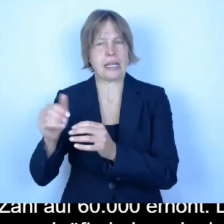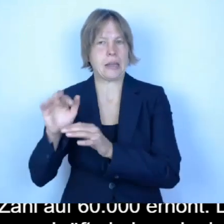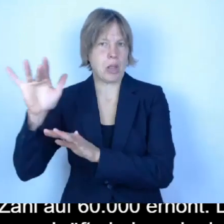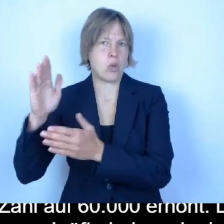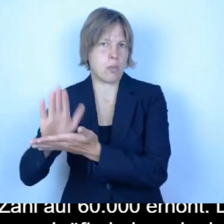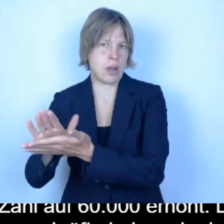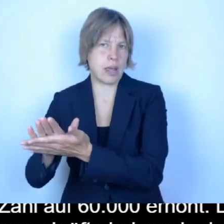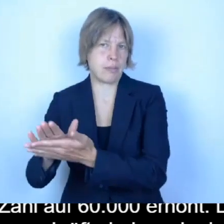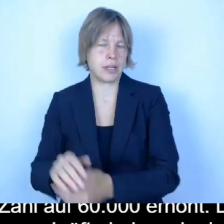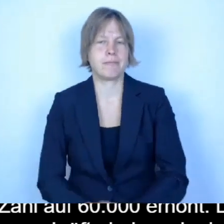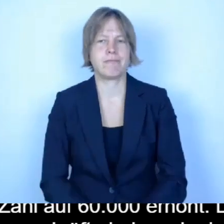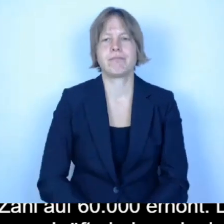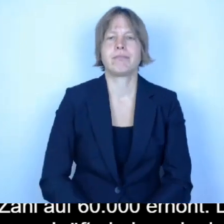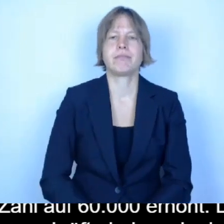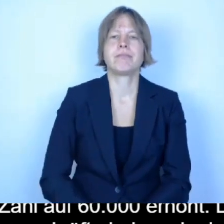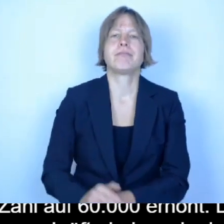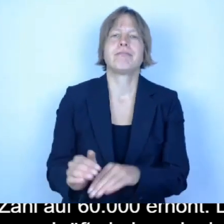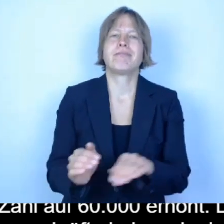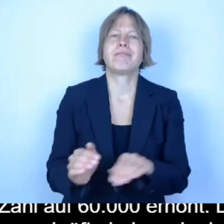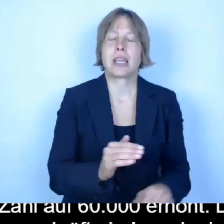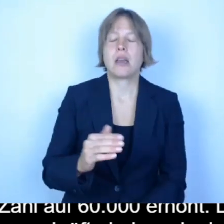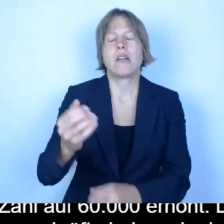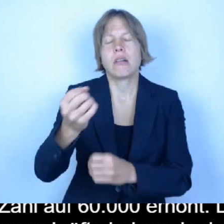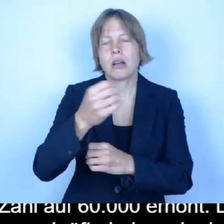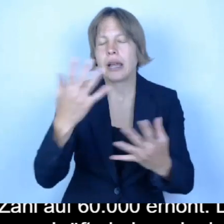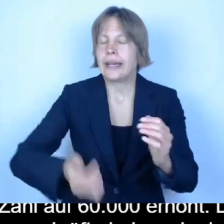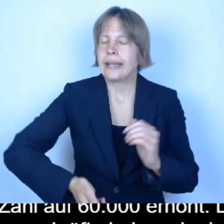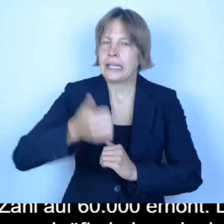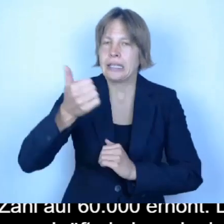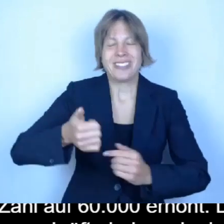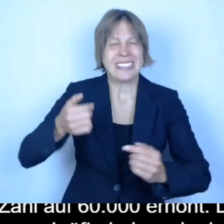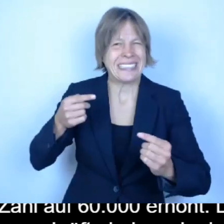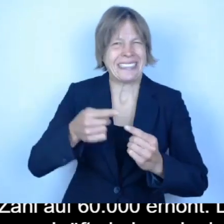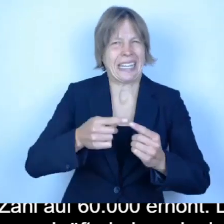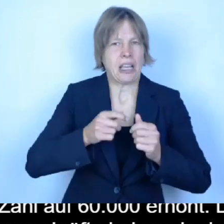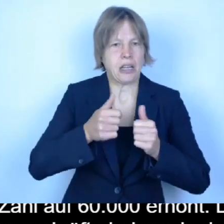direkten Hilfe für Künstlerinnen und Künstler, ist dann